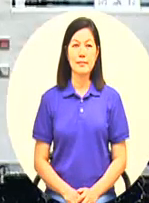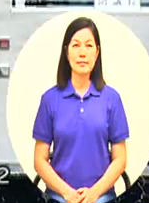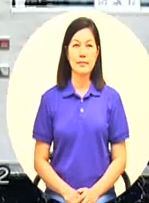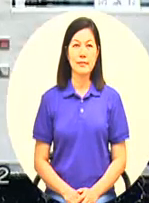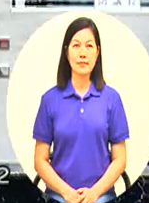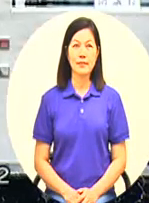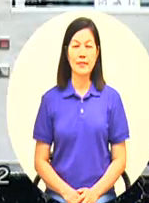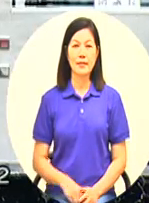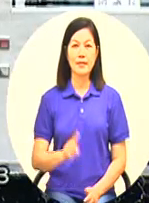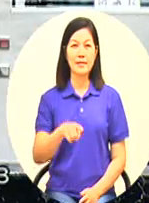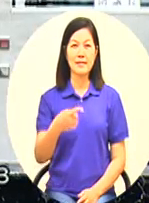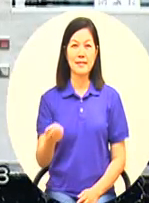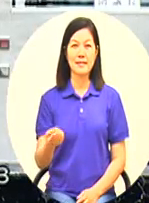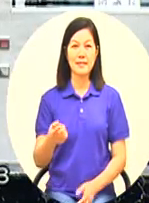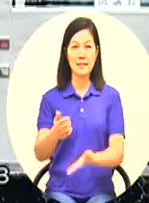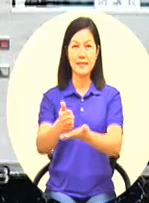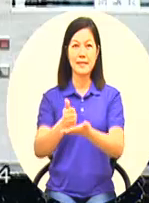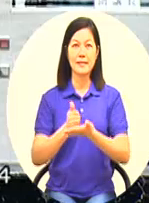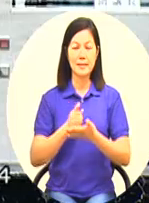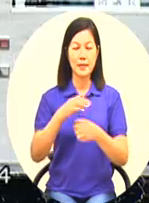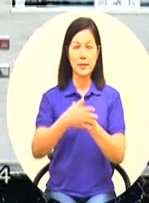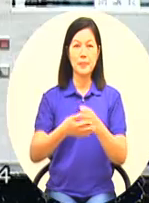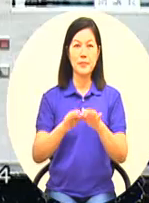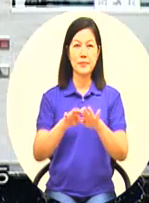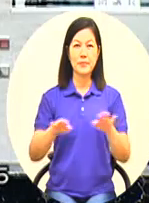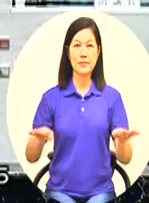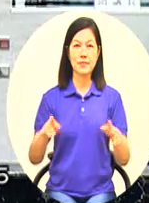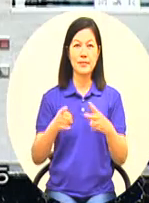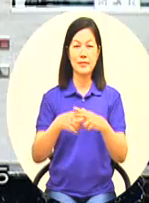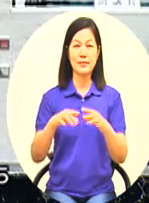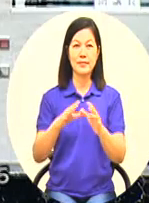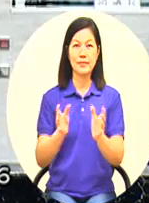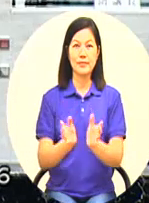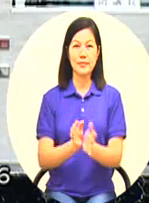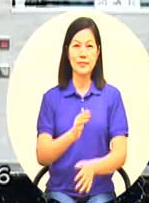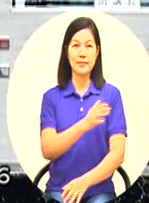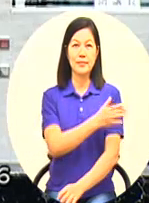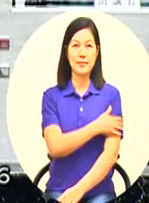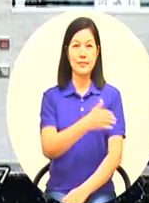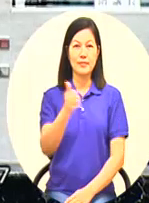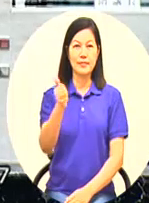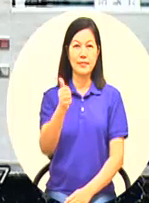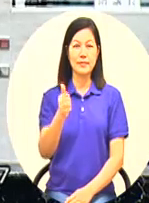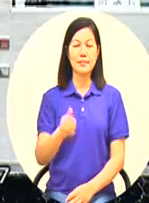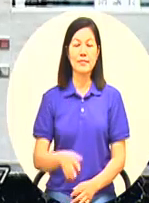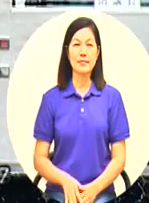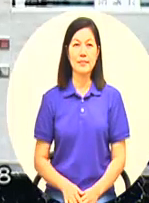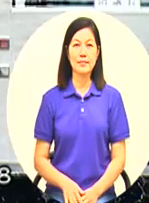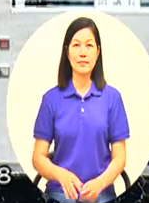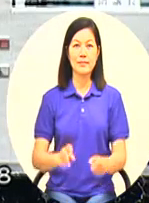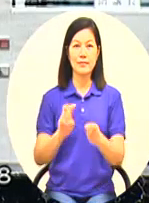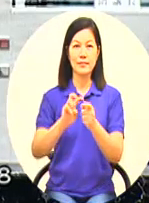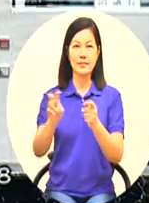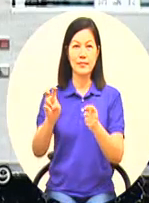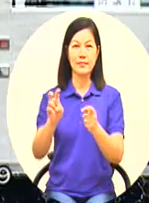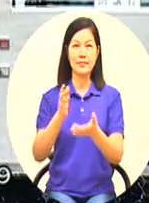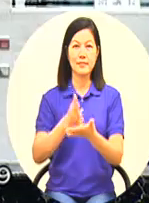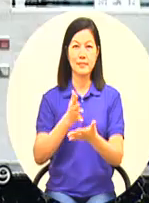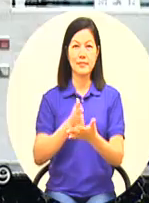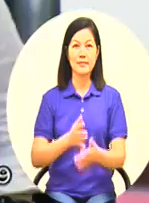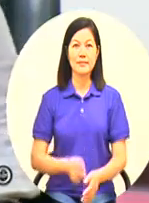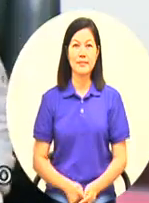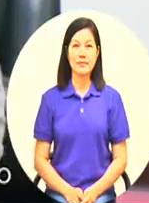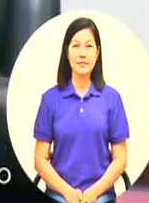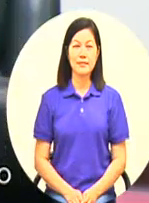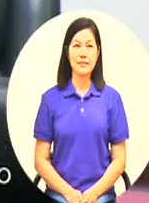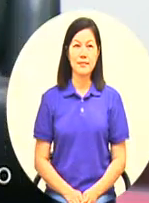接着请我们保安小组的陈立珍陈议员做咨询，时间20分钟。